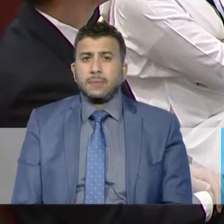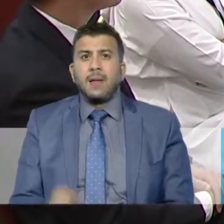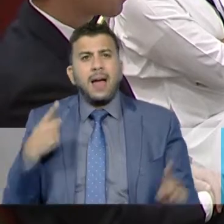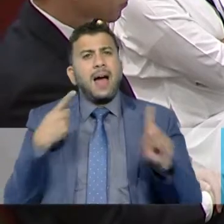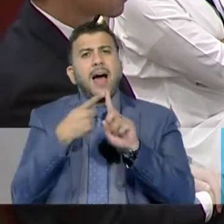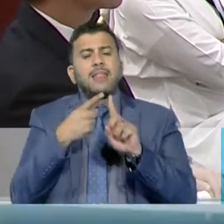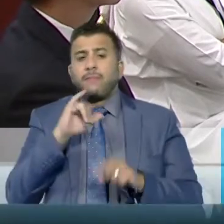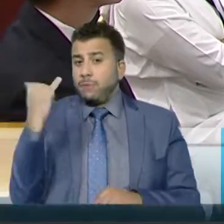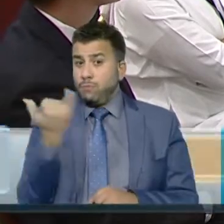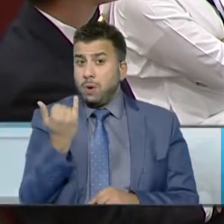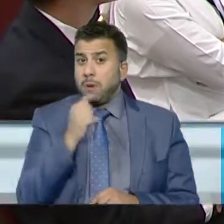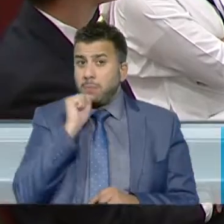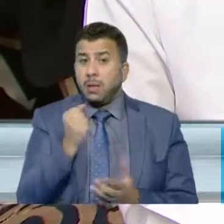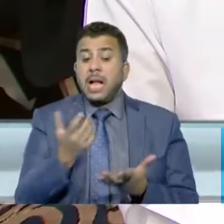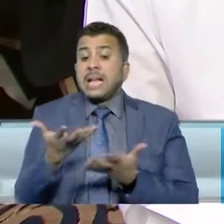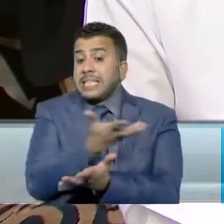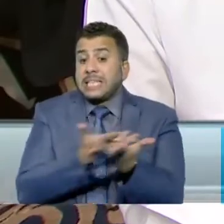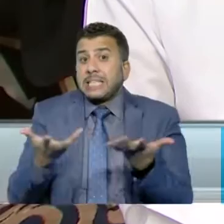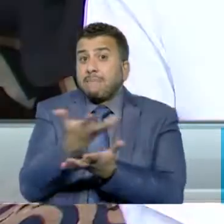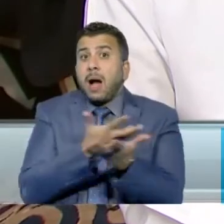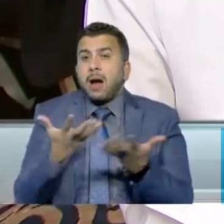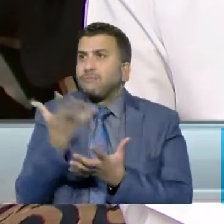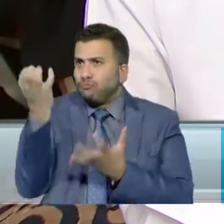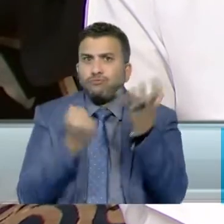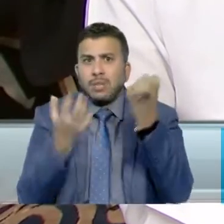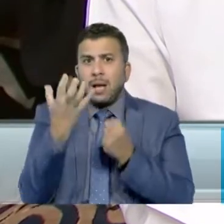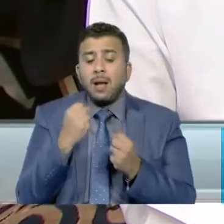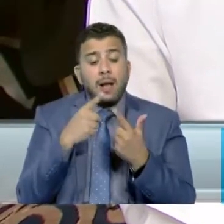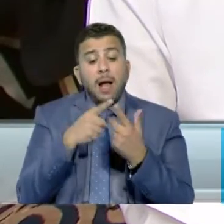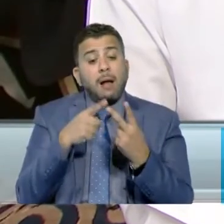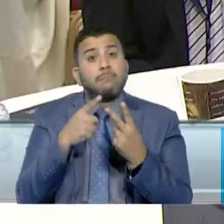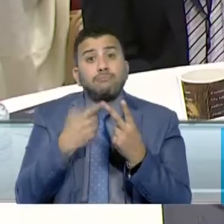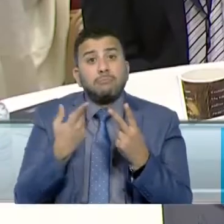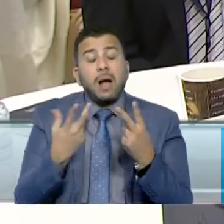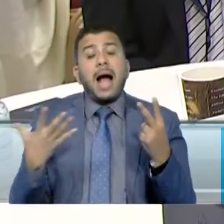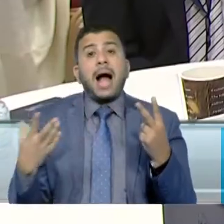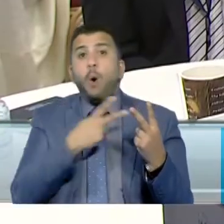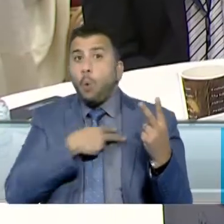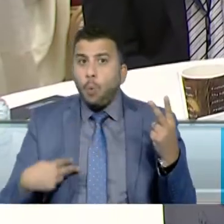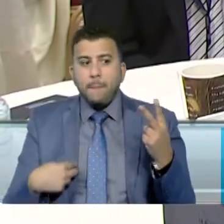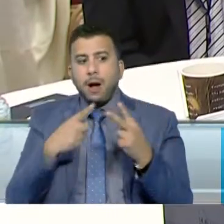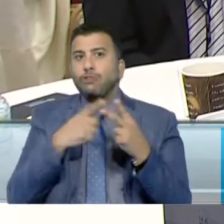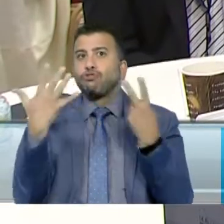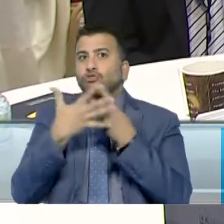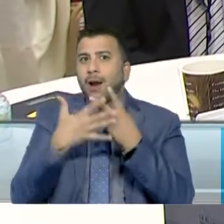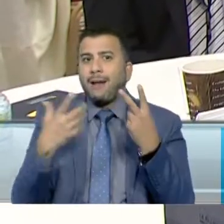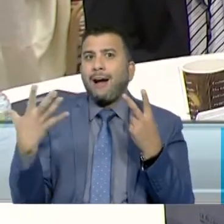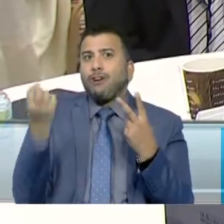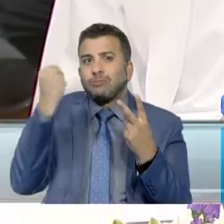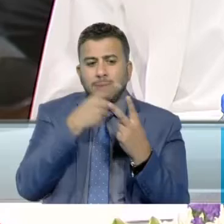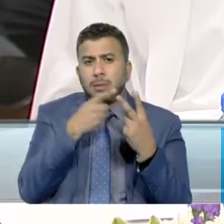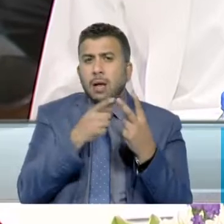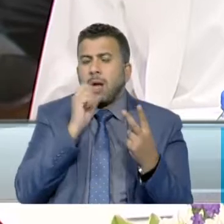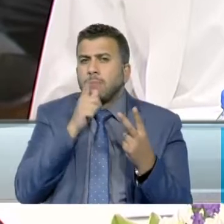بهدف تسليط الضوء على الفرص الاستثمارية التي يوفرها القطاعان العام والخاص في الشارقة، يأتي أعمال ملتقى